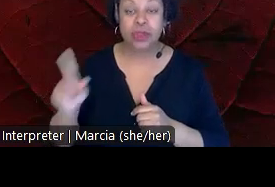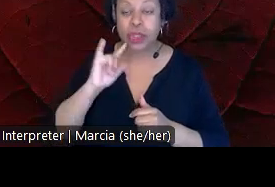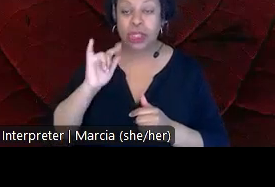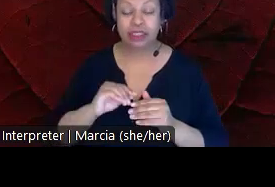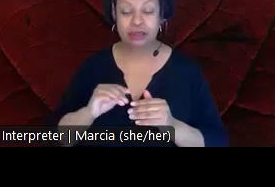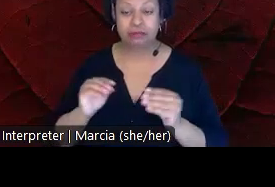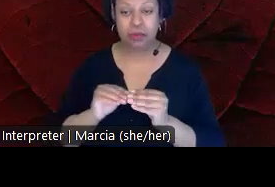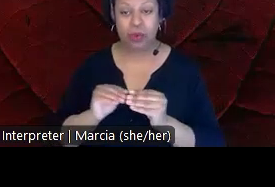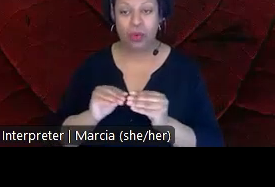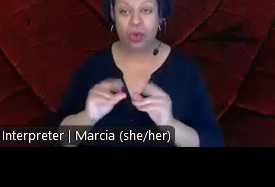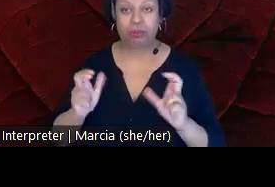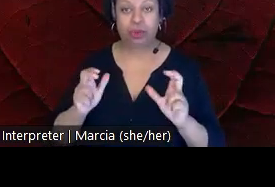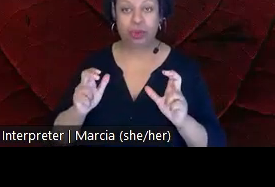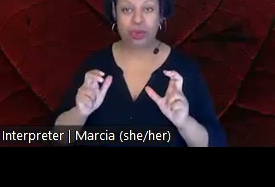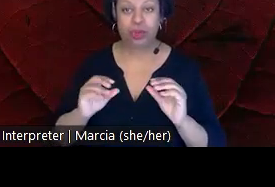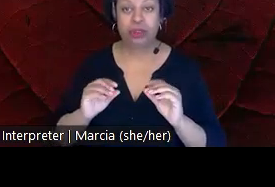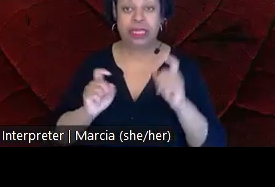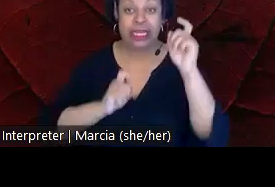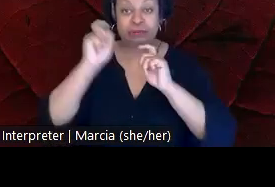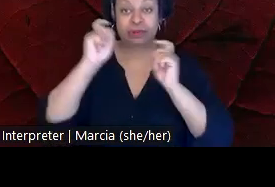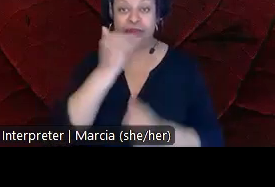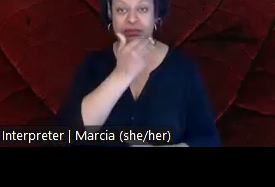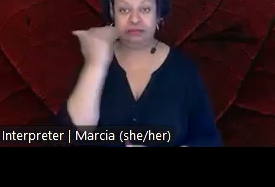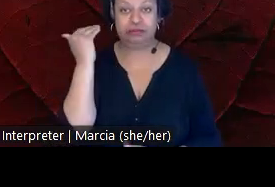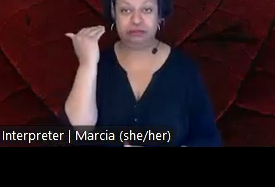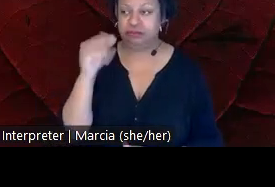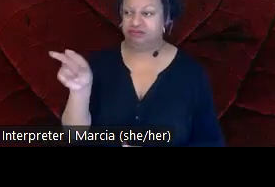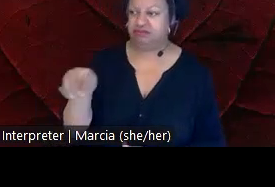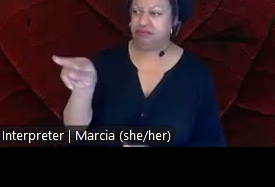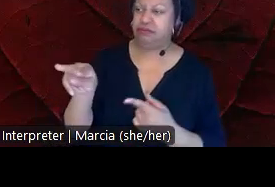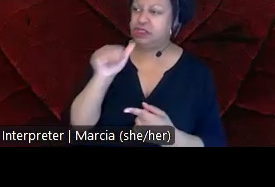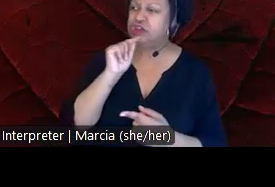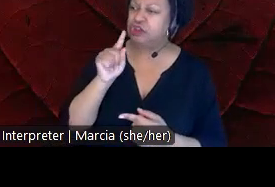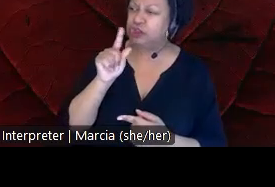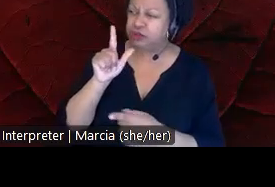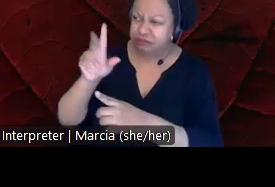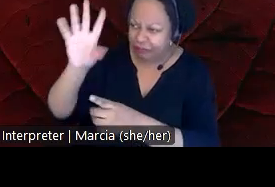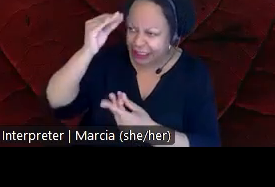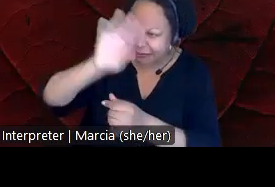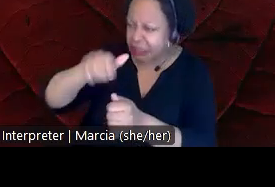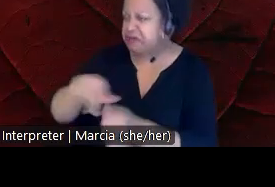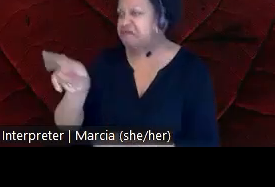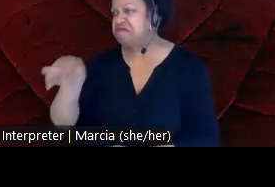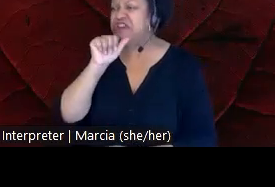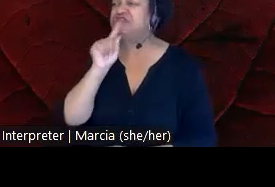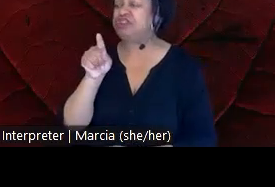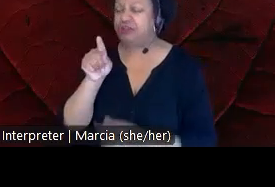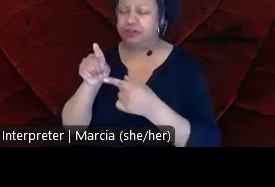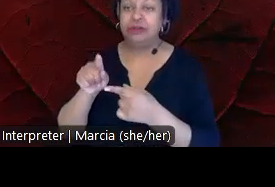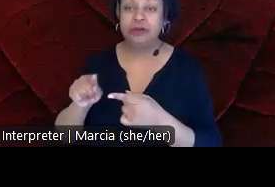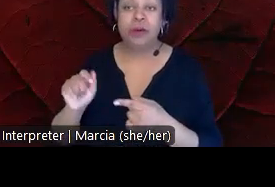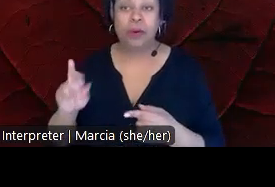qui un peu comme un ordinateur n'a aucune expression sur le visage, on ne sait pas comment interpréter